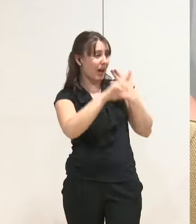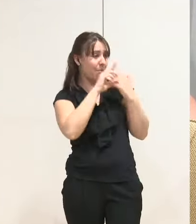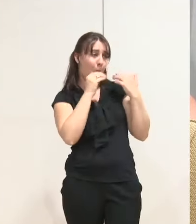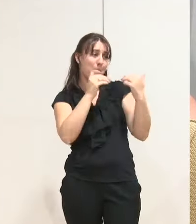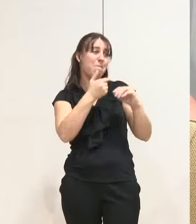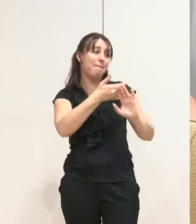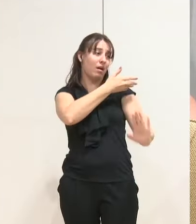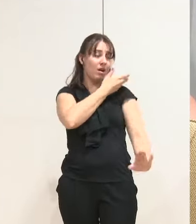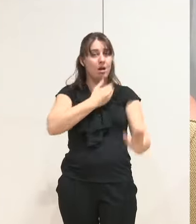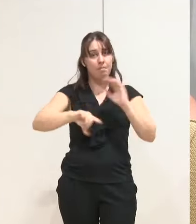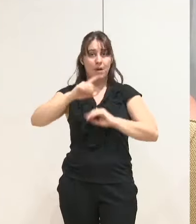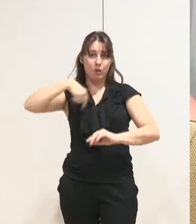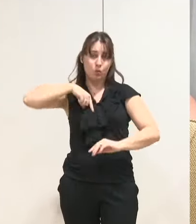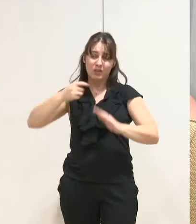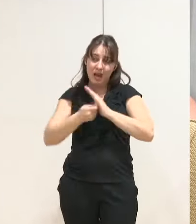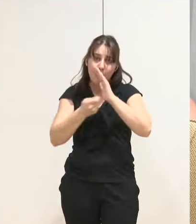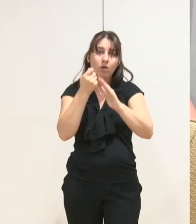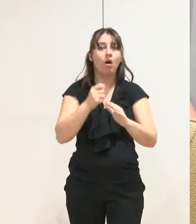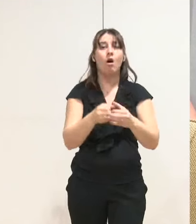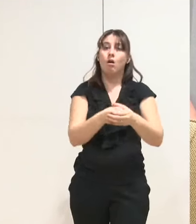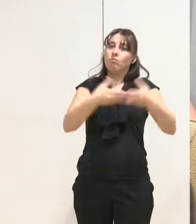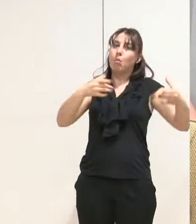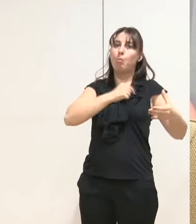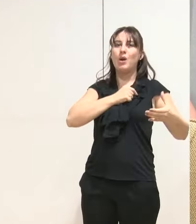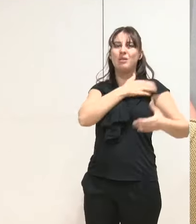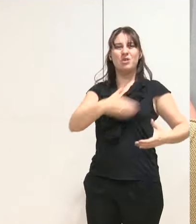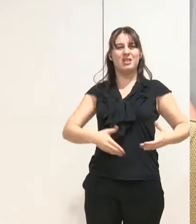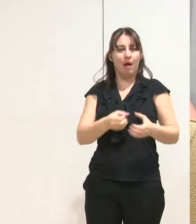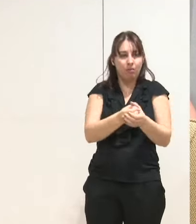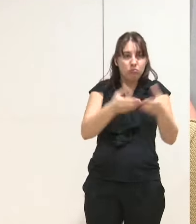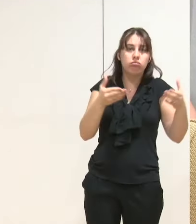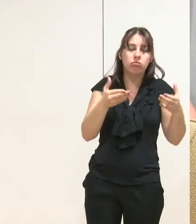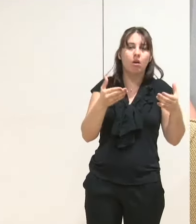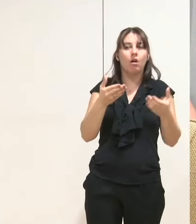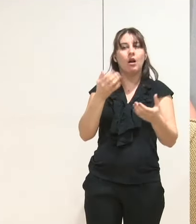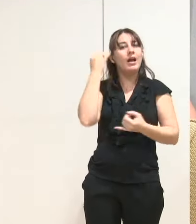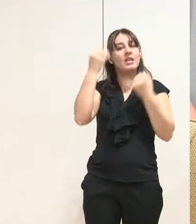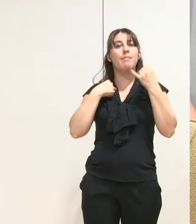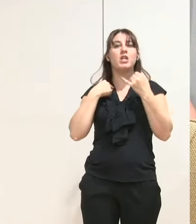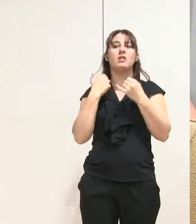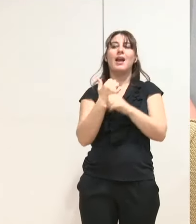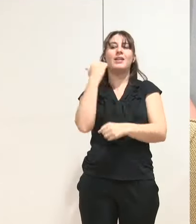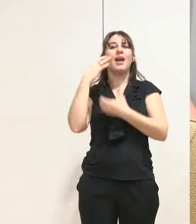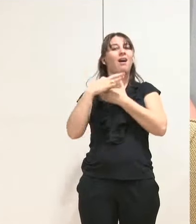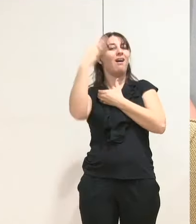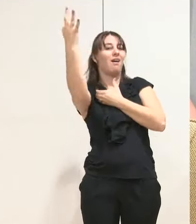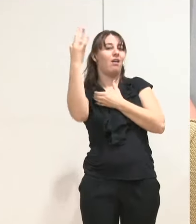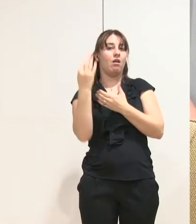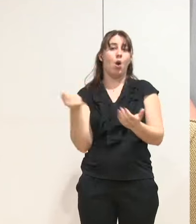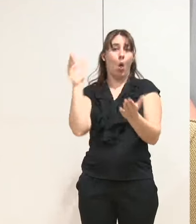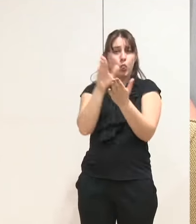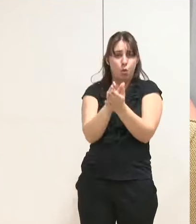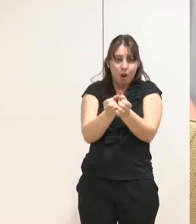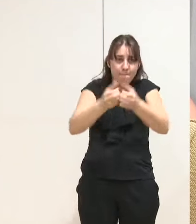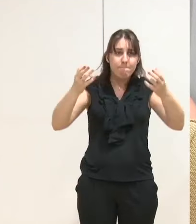le souligner augmenter le nombre de policiers municipaux nous nous étions engagés si nous avions gagné l'année dernière à à doubler ce nombre au cours du